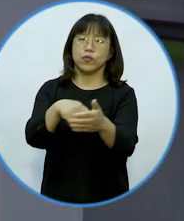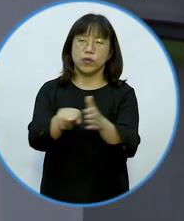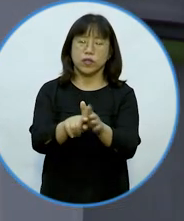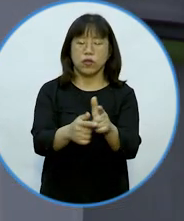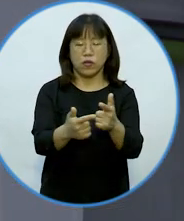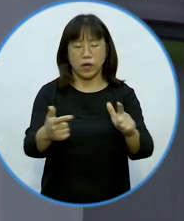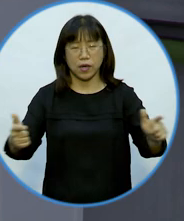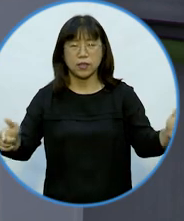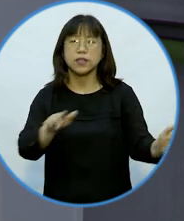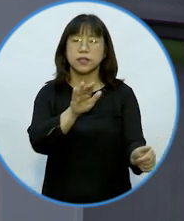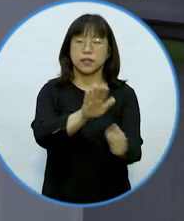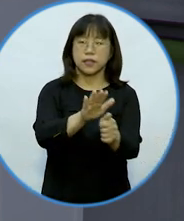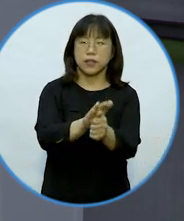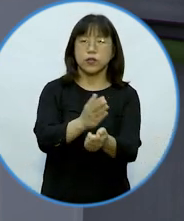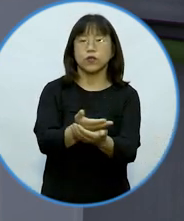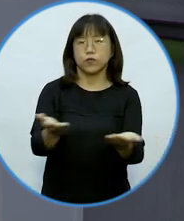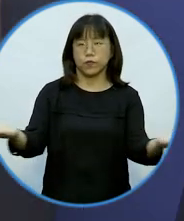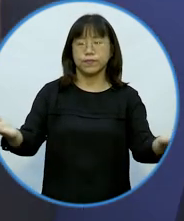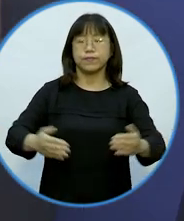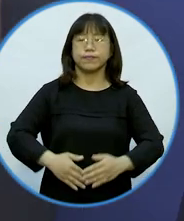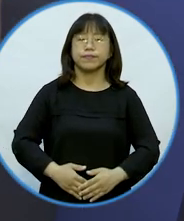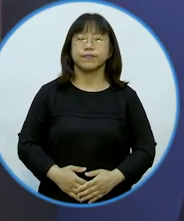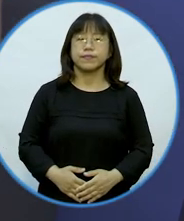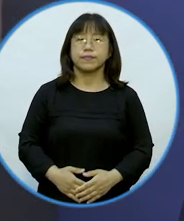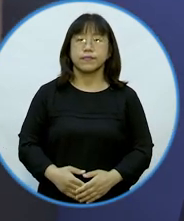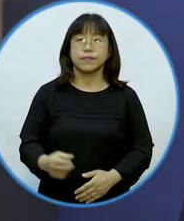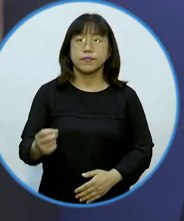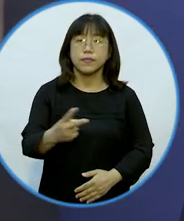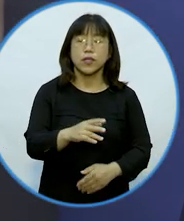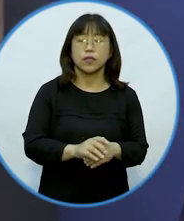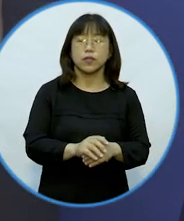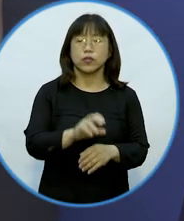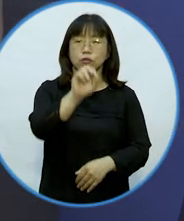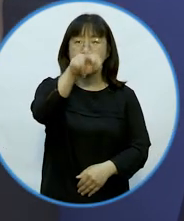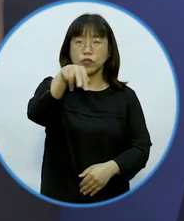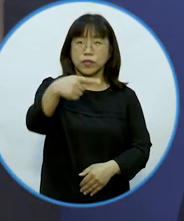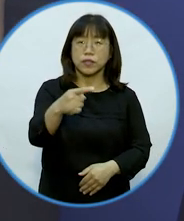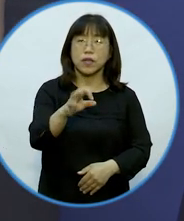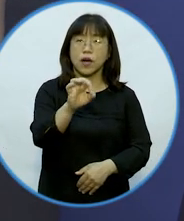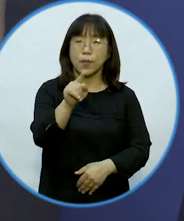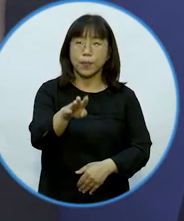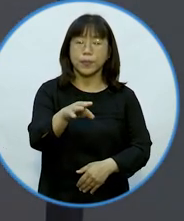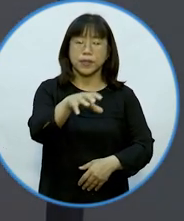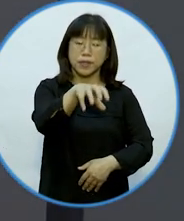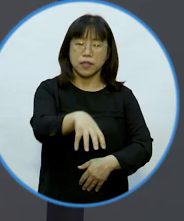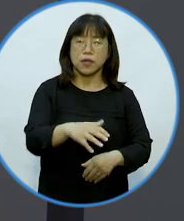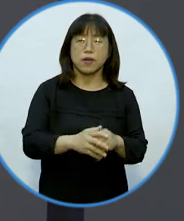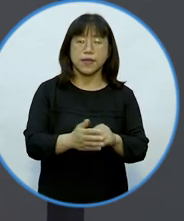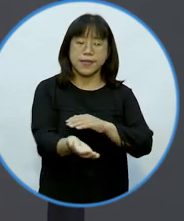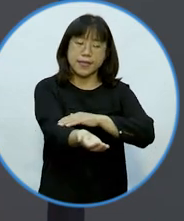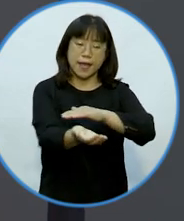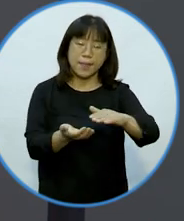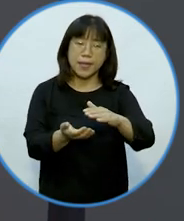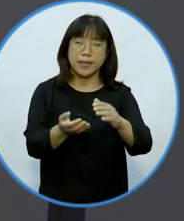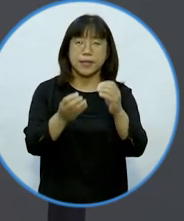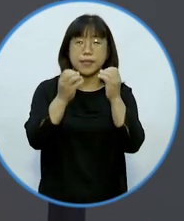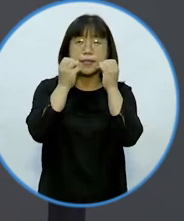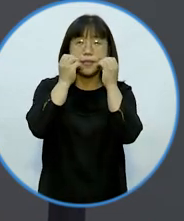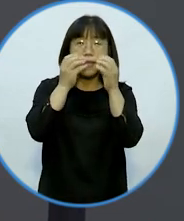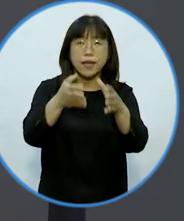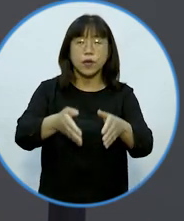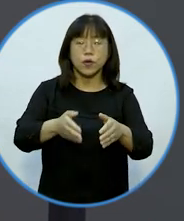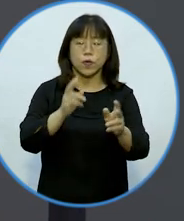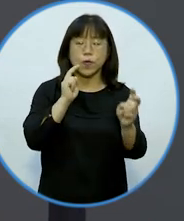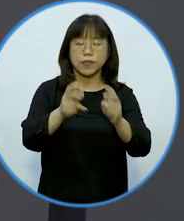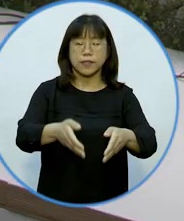창업 기업들이 성공적으로 안착할 수 있도록 다양한 지원을 제공합니다. 또 유수업센터 창업 공간 내에